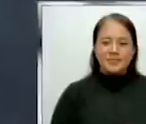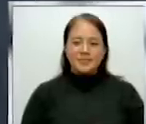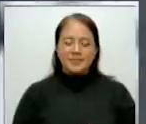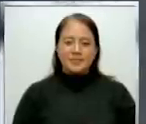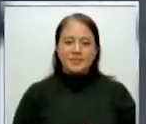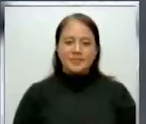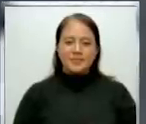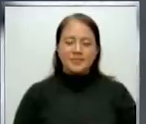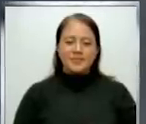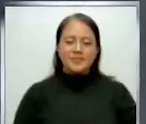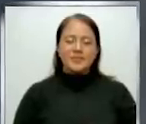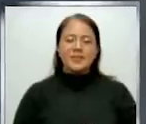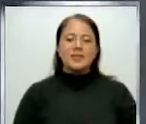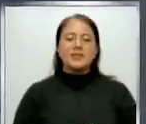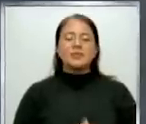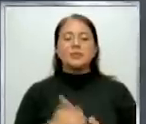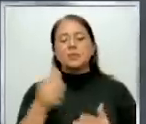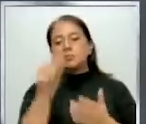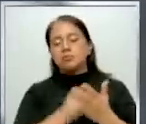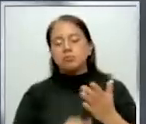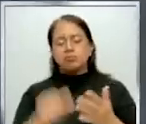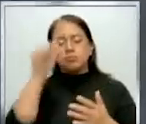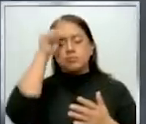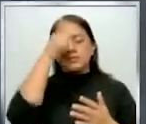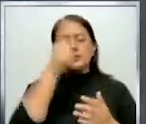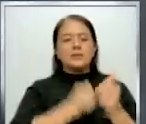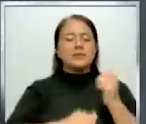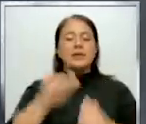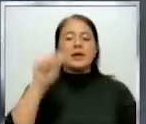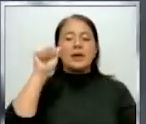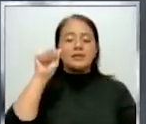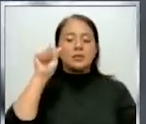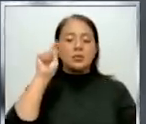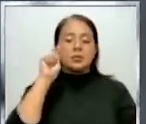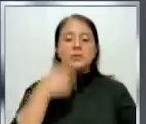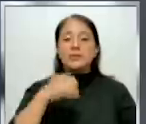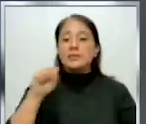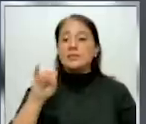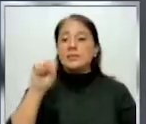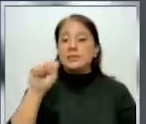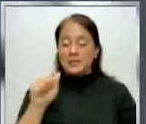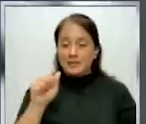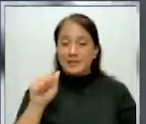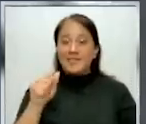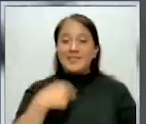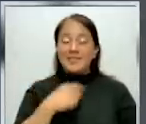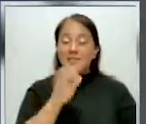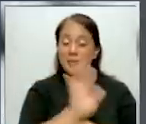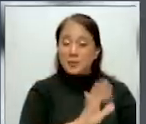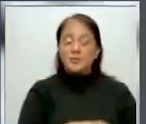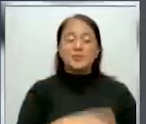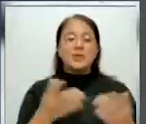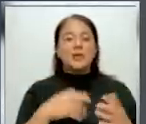Tumawid na sa ibang art ang tumatak na pagganap ni Andrea Torres bilang si Sisa sa Maria Clara at Ibarra. Peg na siya ng ilang painting